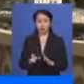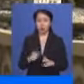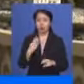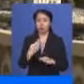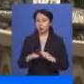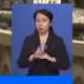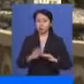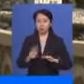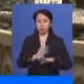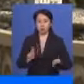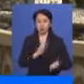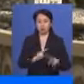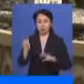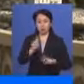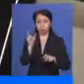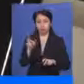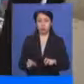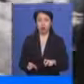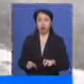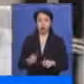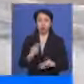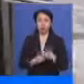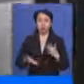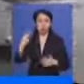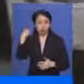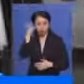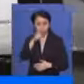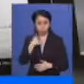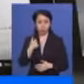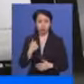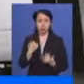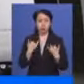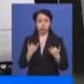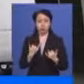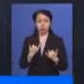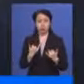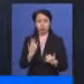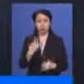прекращается работа по розыску людей, пропавших в прошлые годы. Таких на сегодня в области 44.